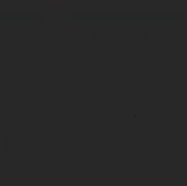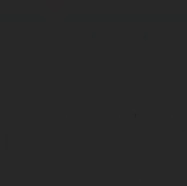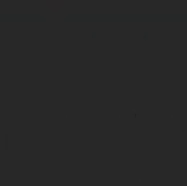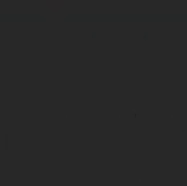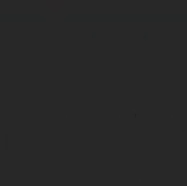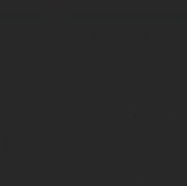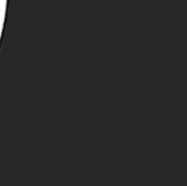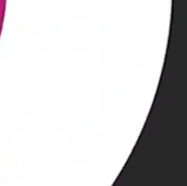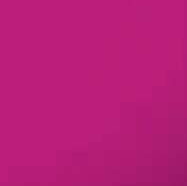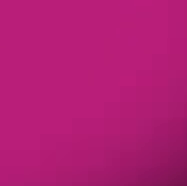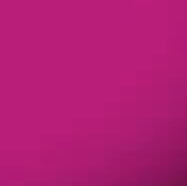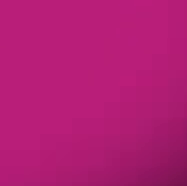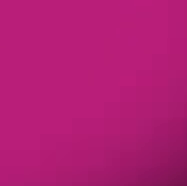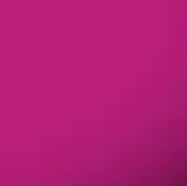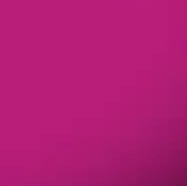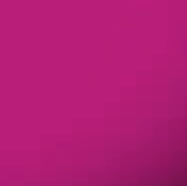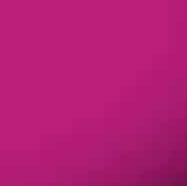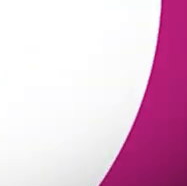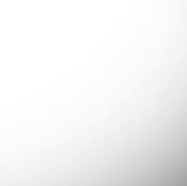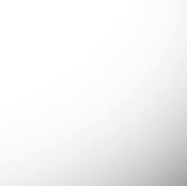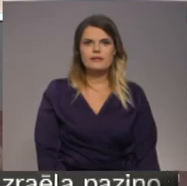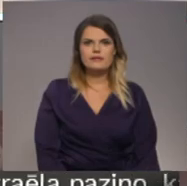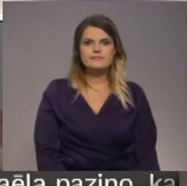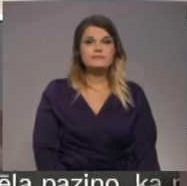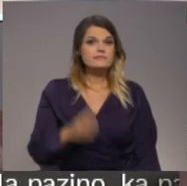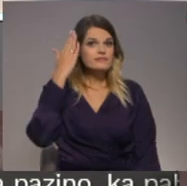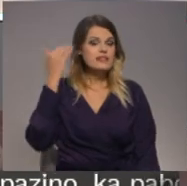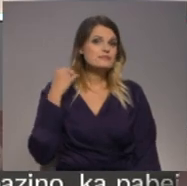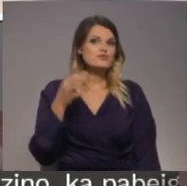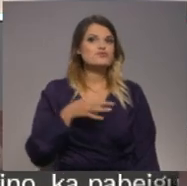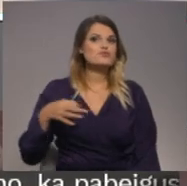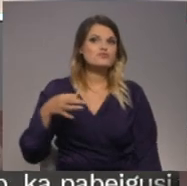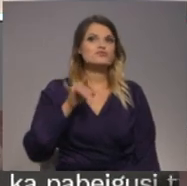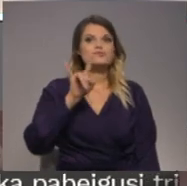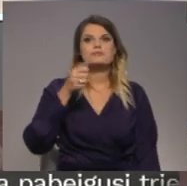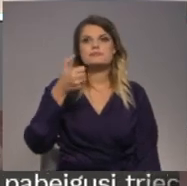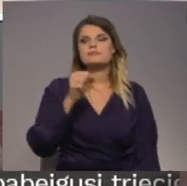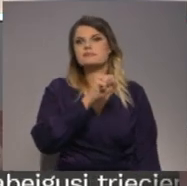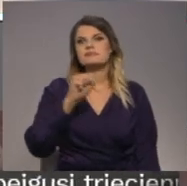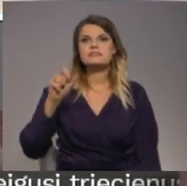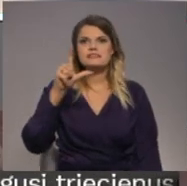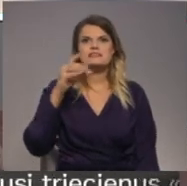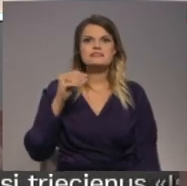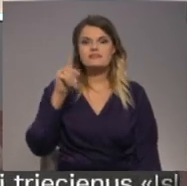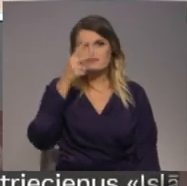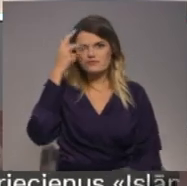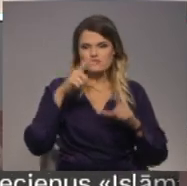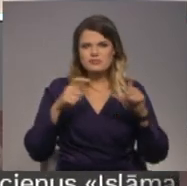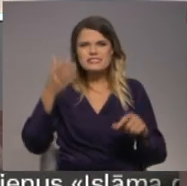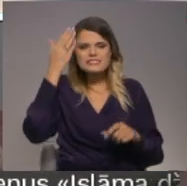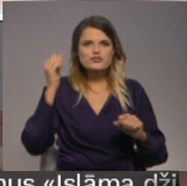Re, viss ēters ir te! Ventspils novada Ugāles vidusskolā ir senas